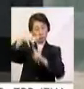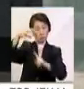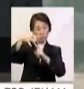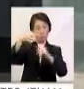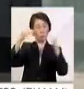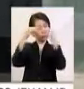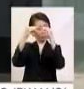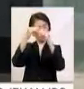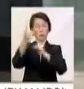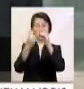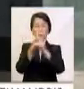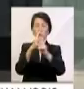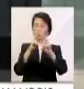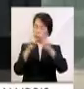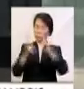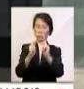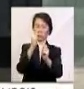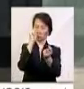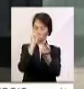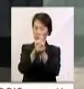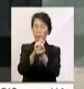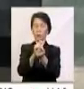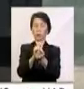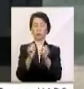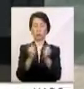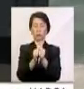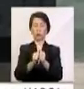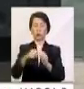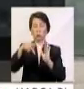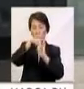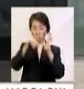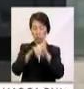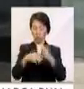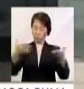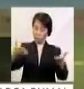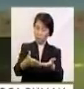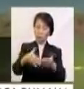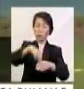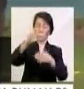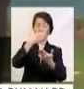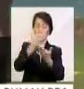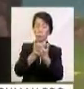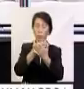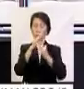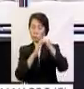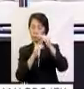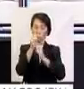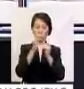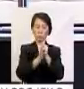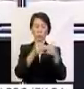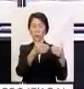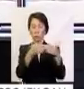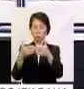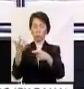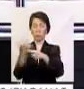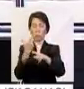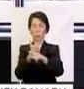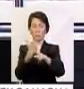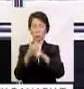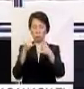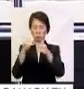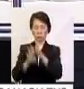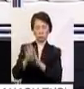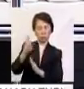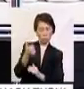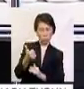dunia adalah sangat bertepatan. Polisi baru diperkenalkan juga dilihat lebih baik dan fleksibel sebagai kesinambungan latihan atlet berprestasi